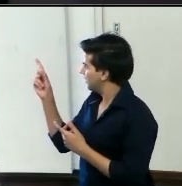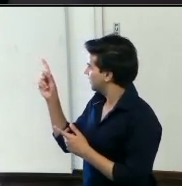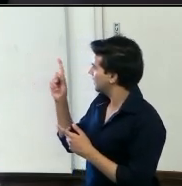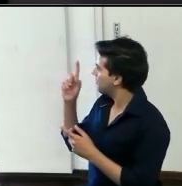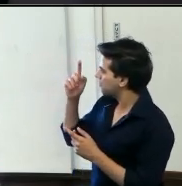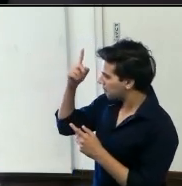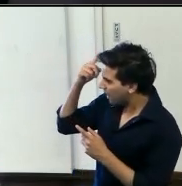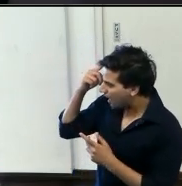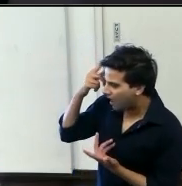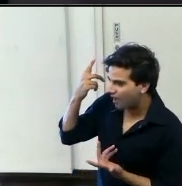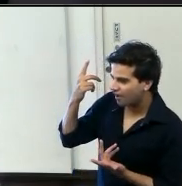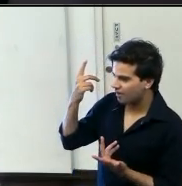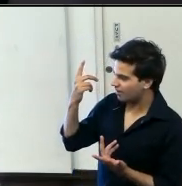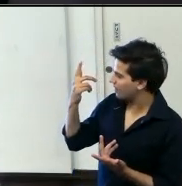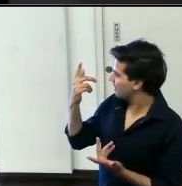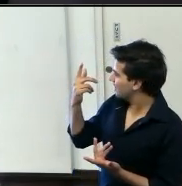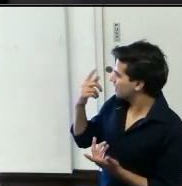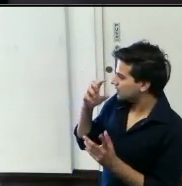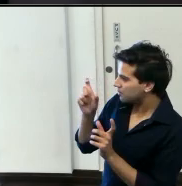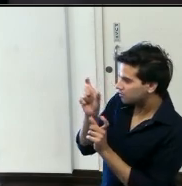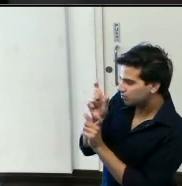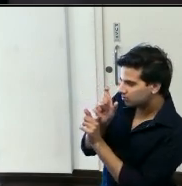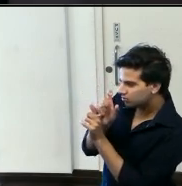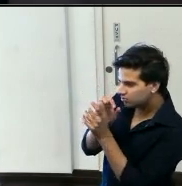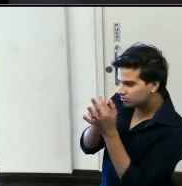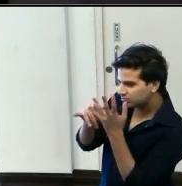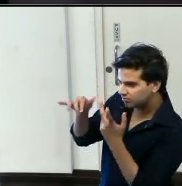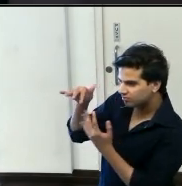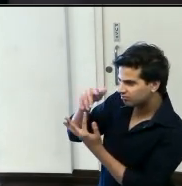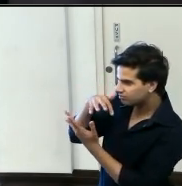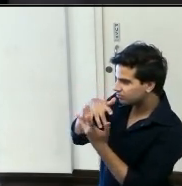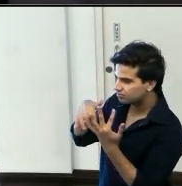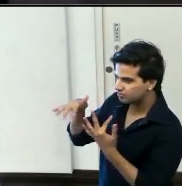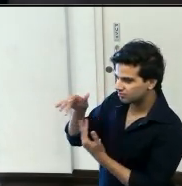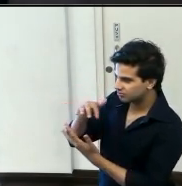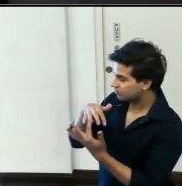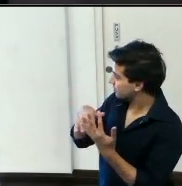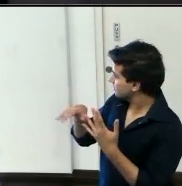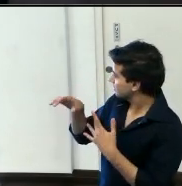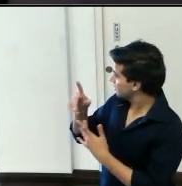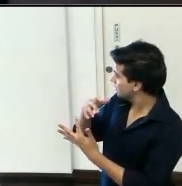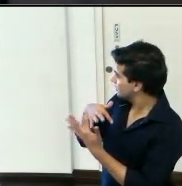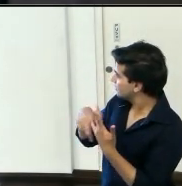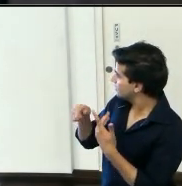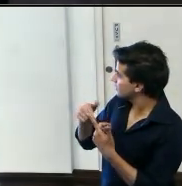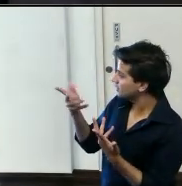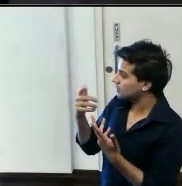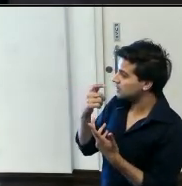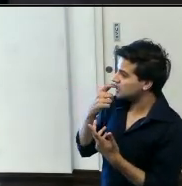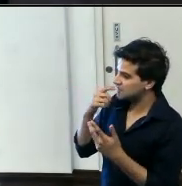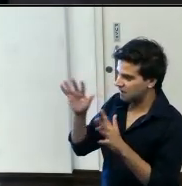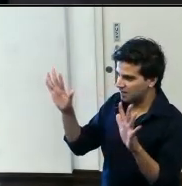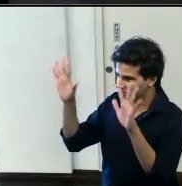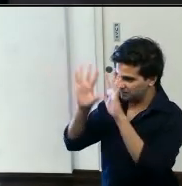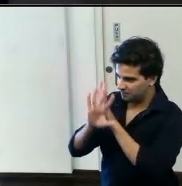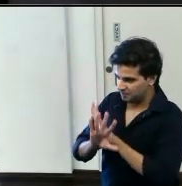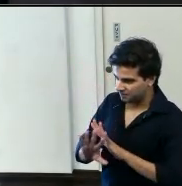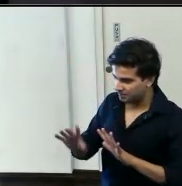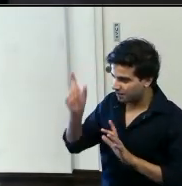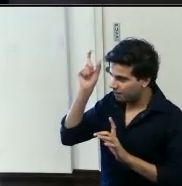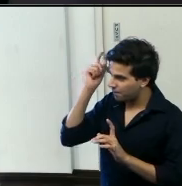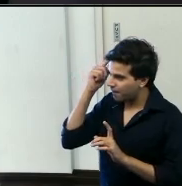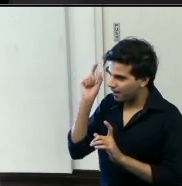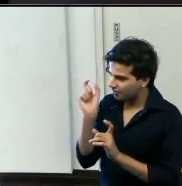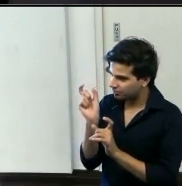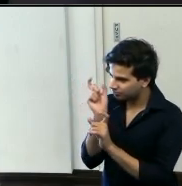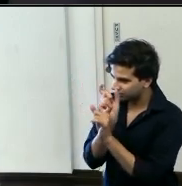black, drizzling drops on the form of white space?